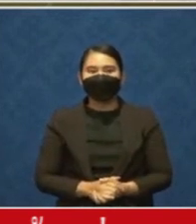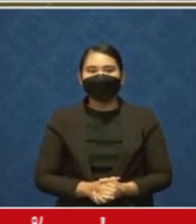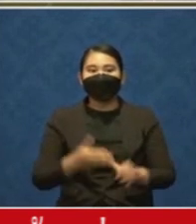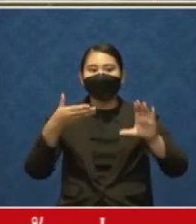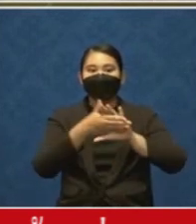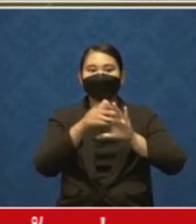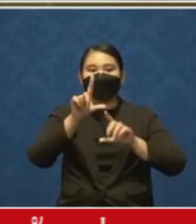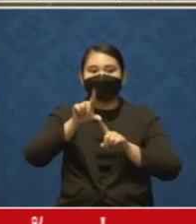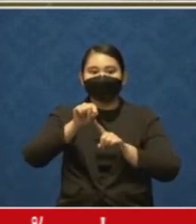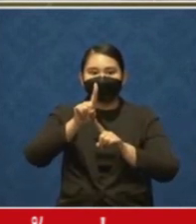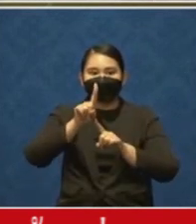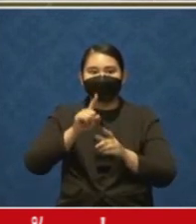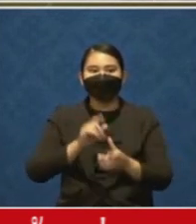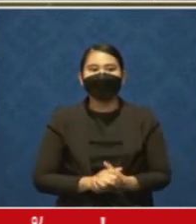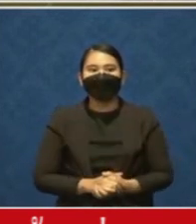หน้า21ครับท่านประธานครับ